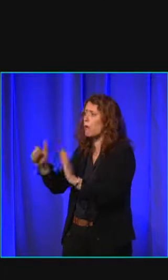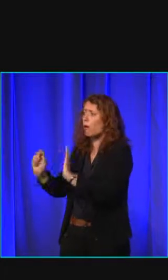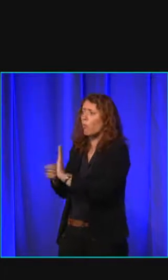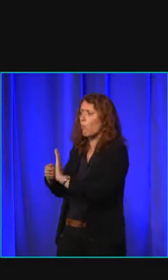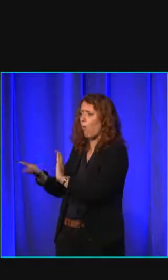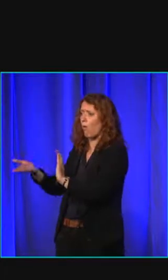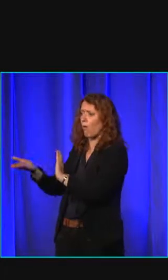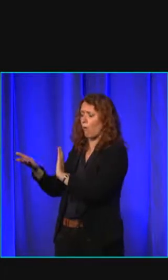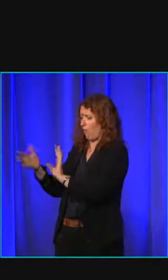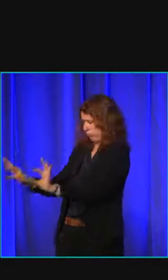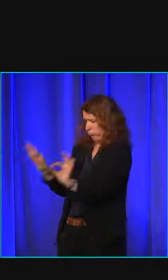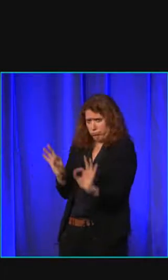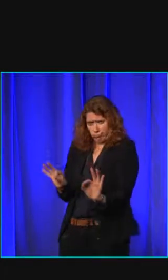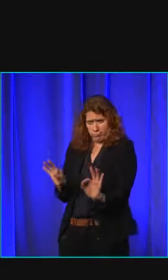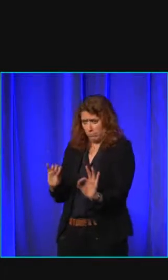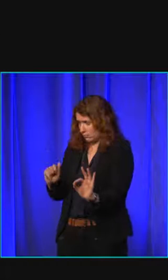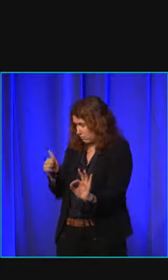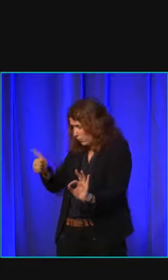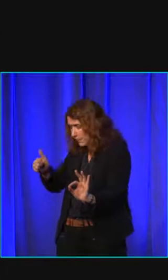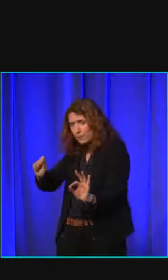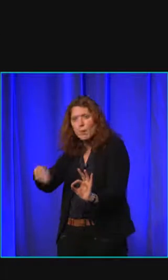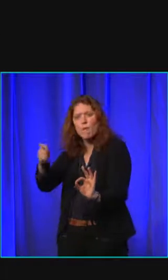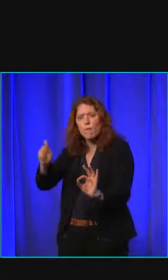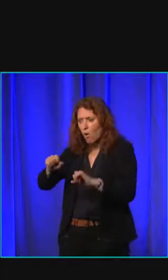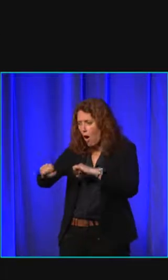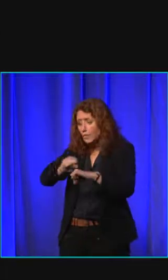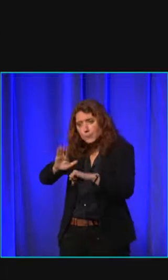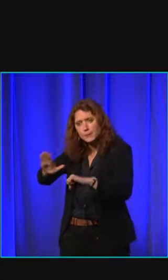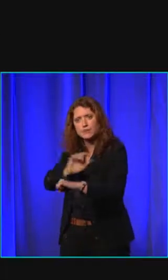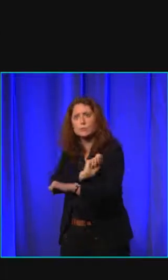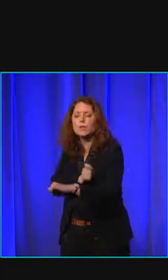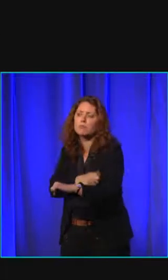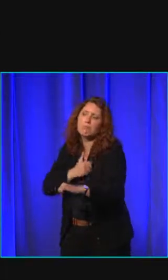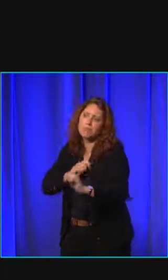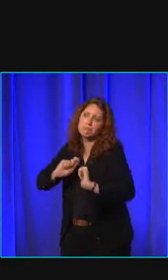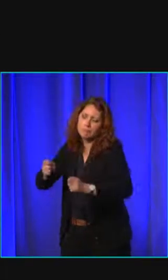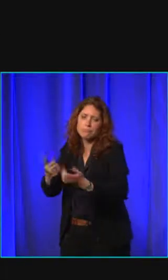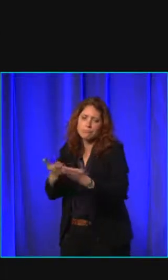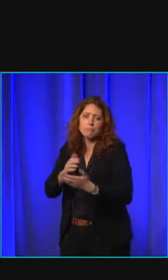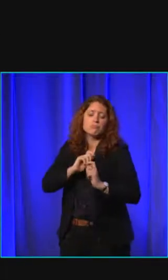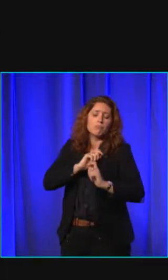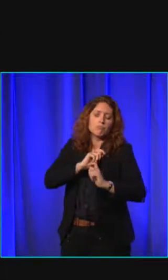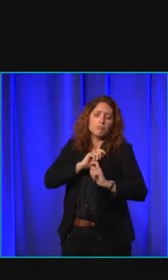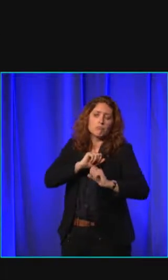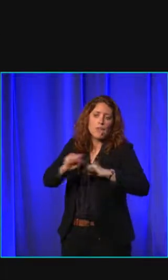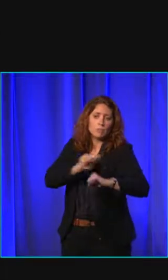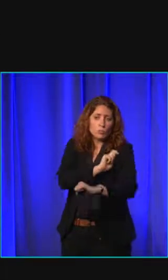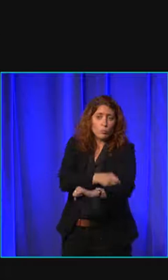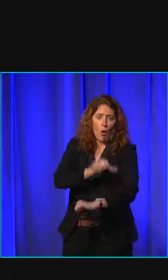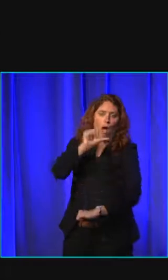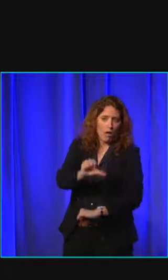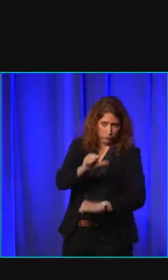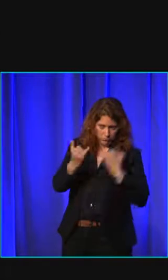moment T, qui doit réaliser un geste sportif que j'appellerais geste sportif A. Il réalise ce